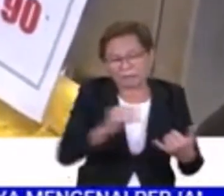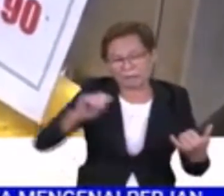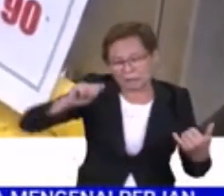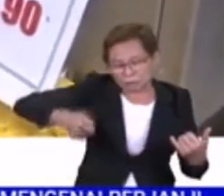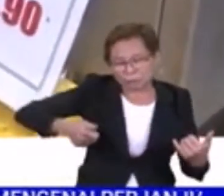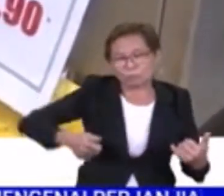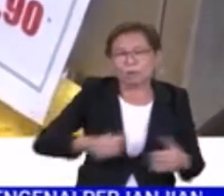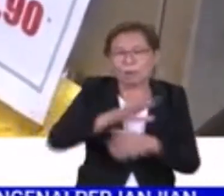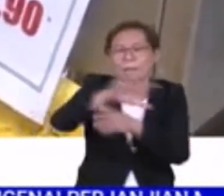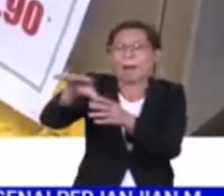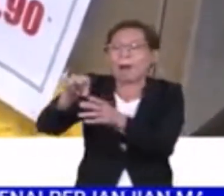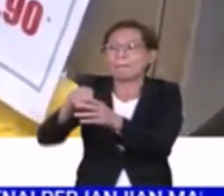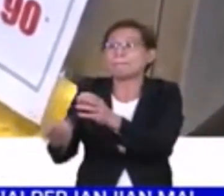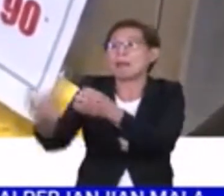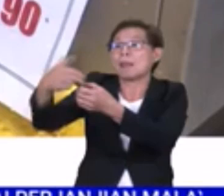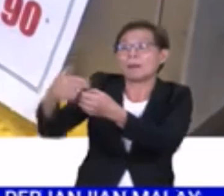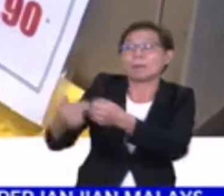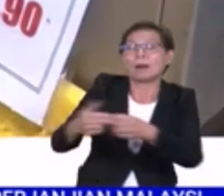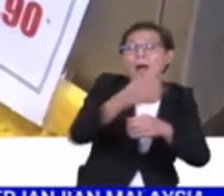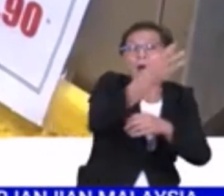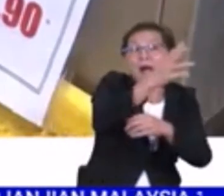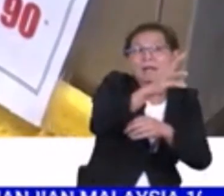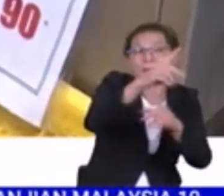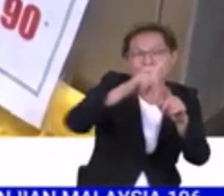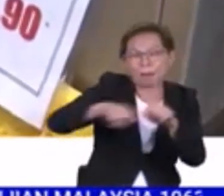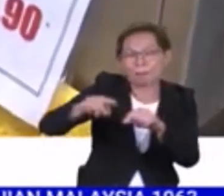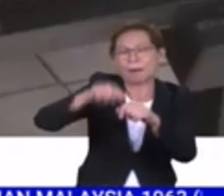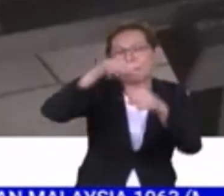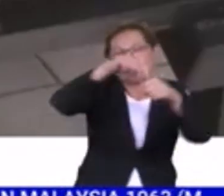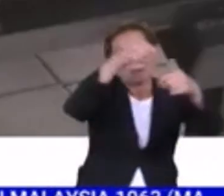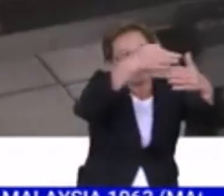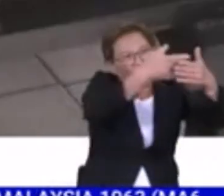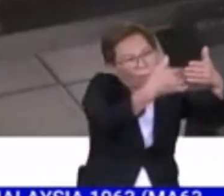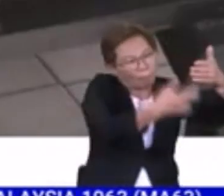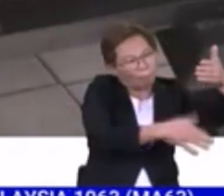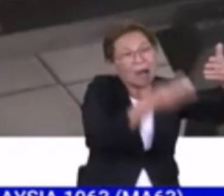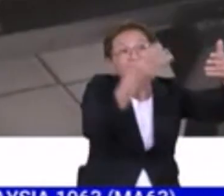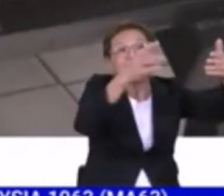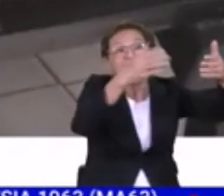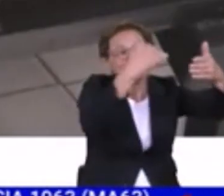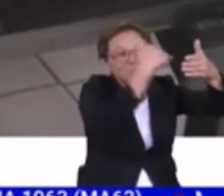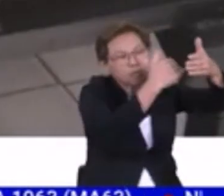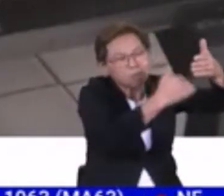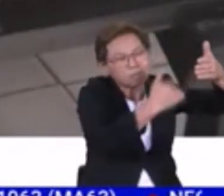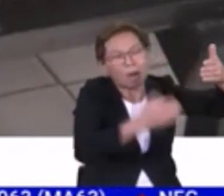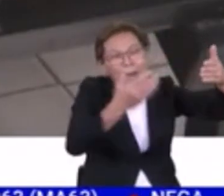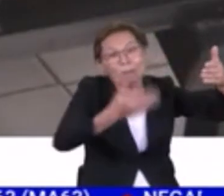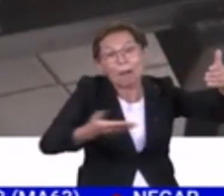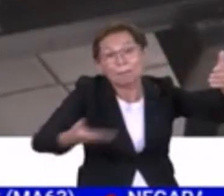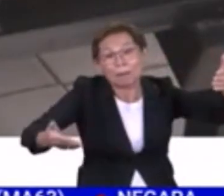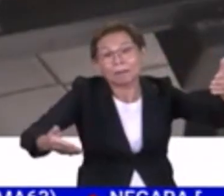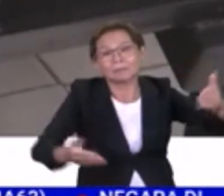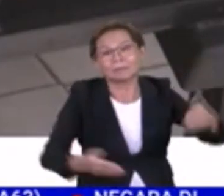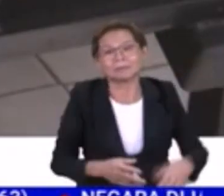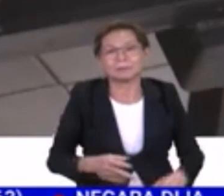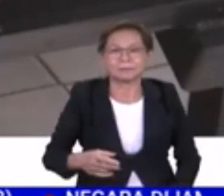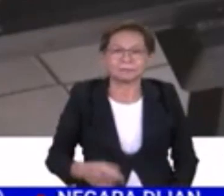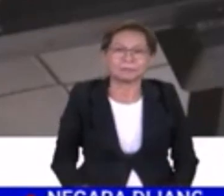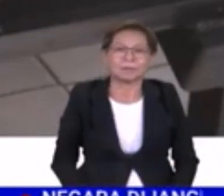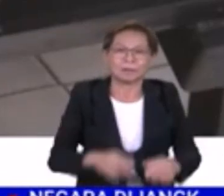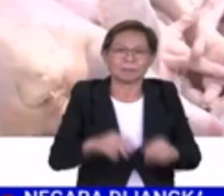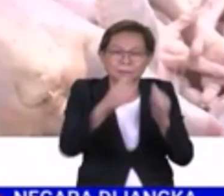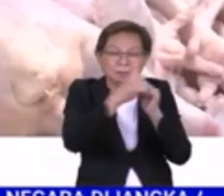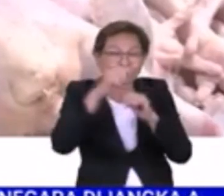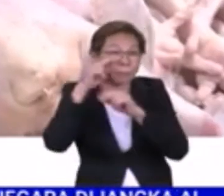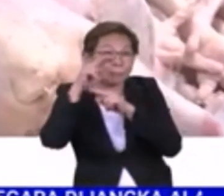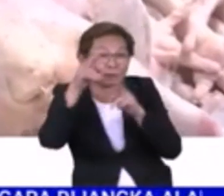esok, melibatkan 16 jenis barangan yang terpilih. Dan antara yang dapat saya kongsikan bersama